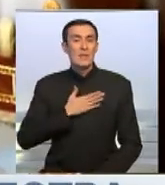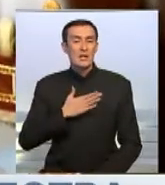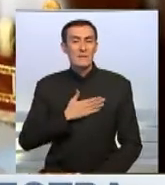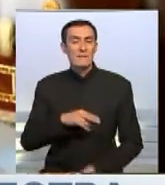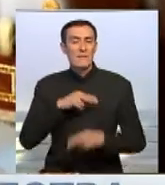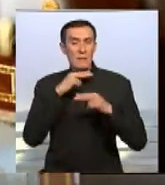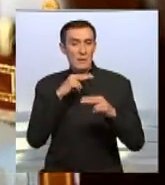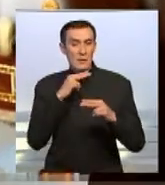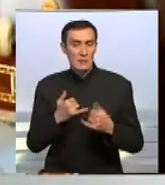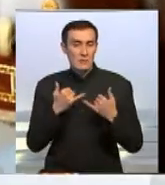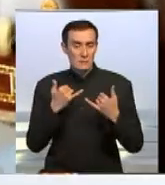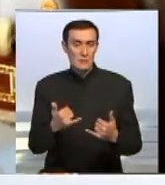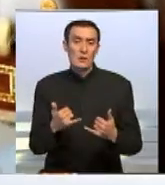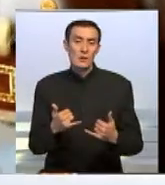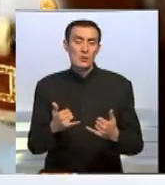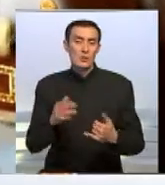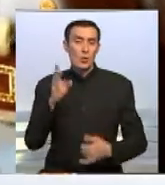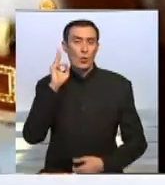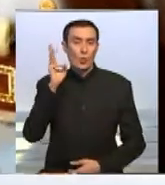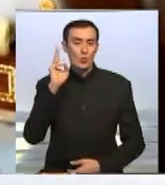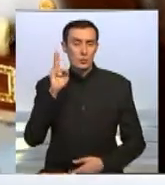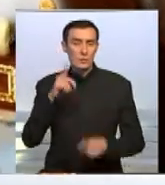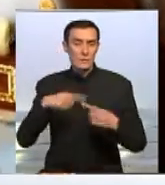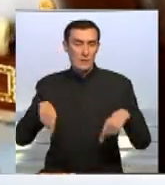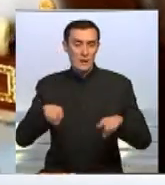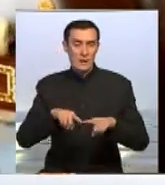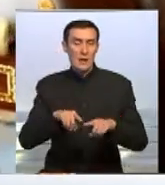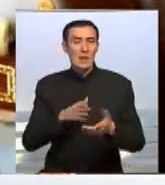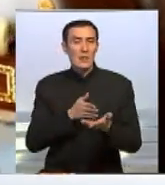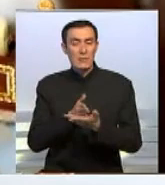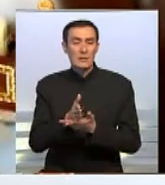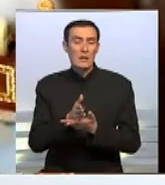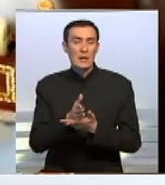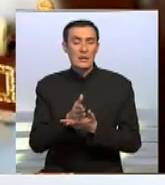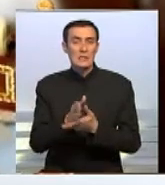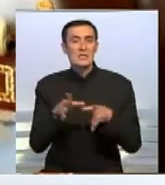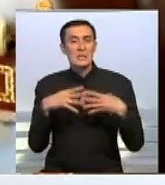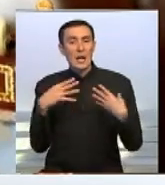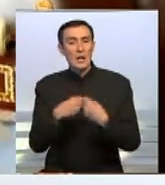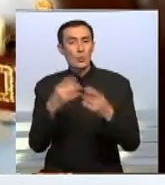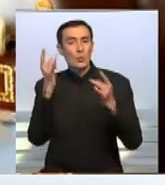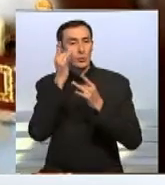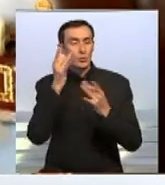акцент консульства, он направлен, конечно, на социально-культурные